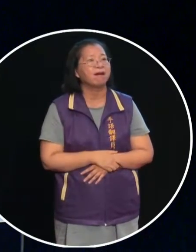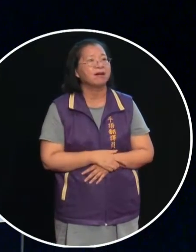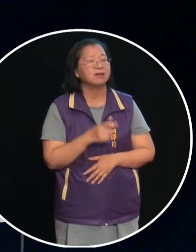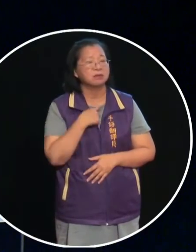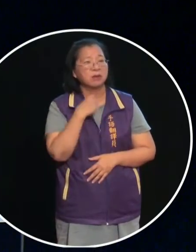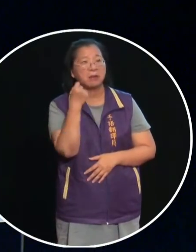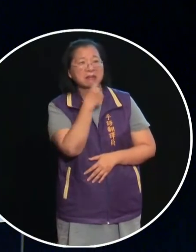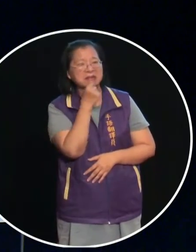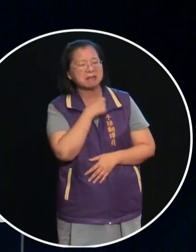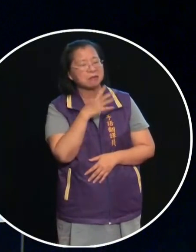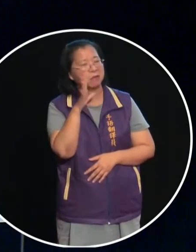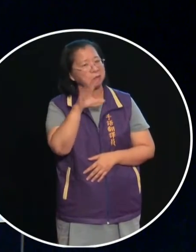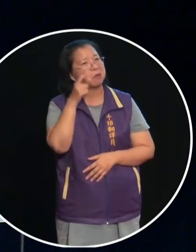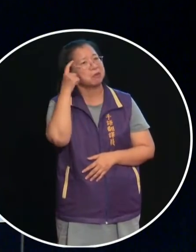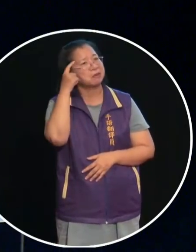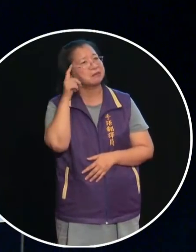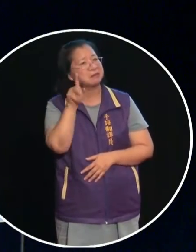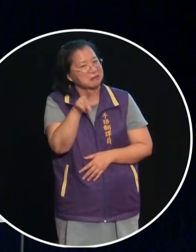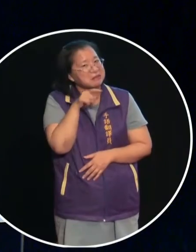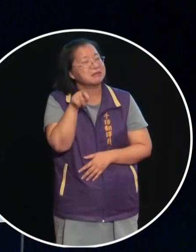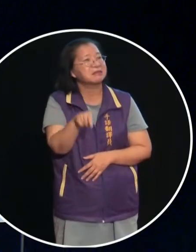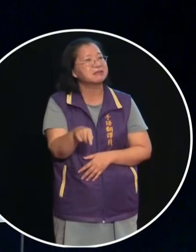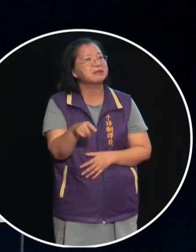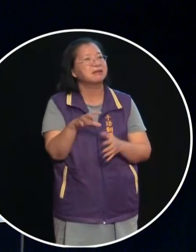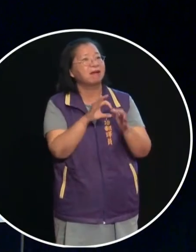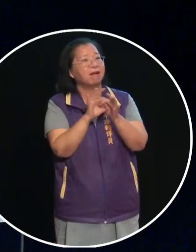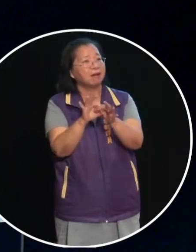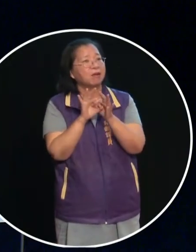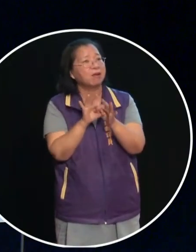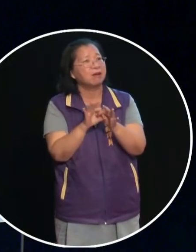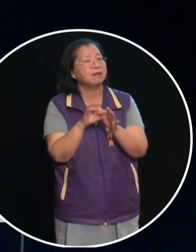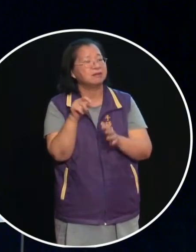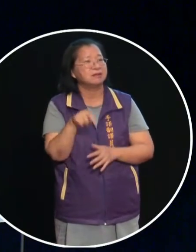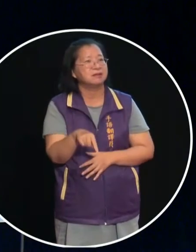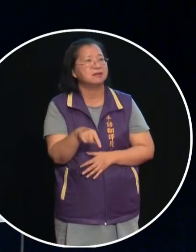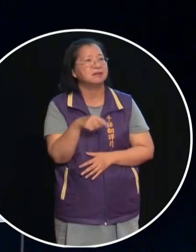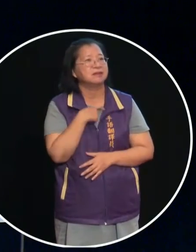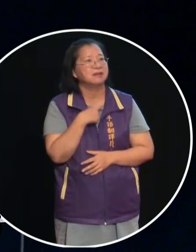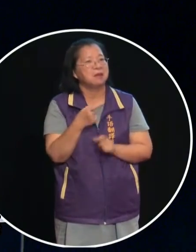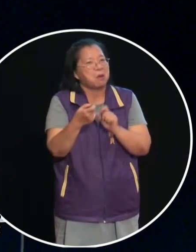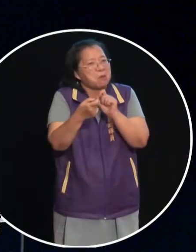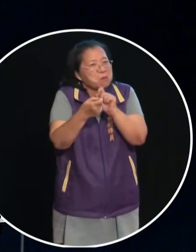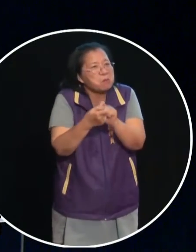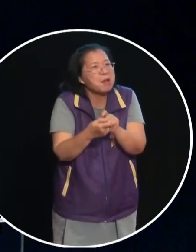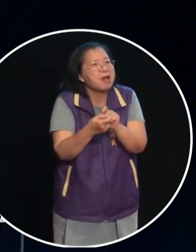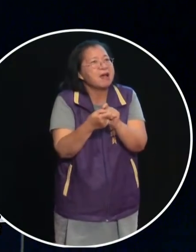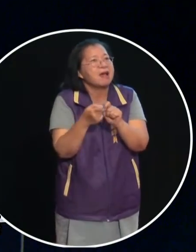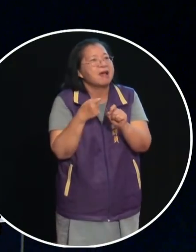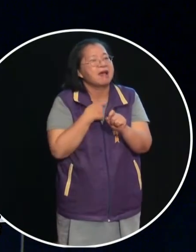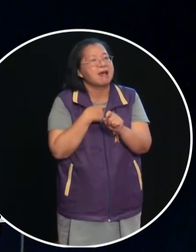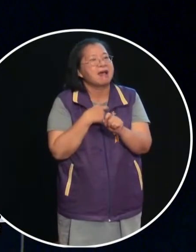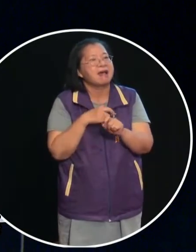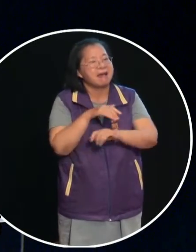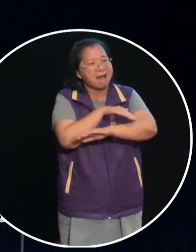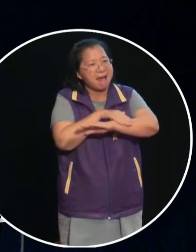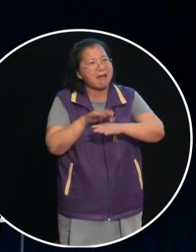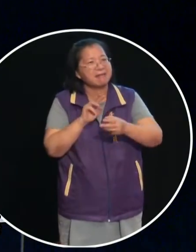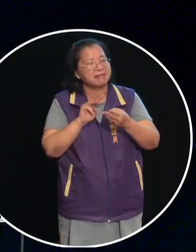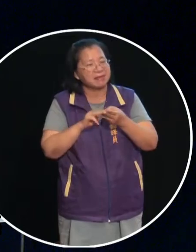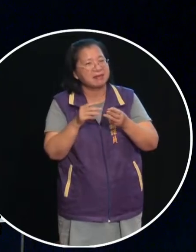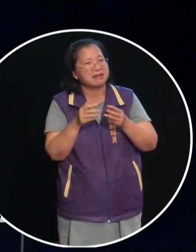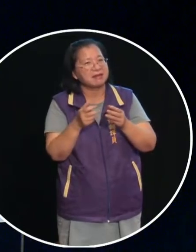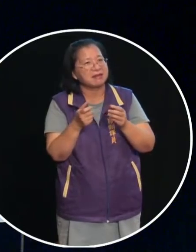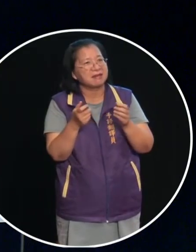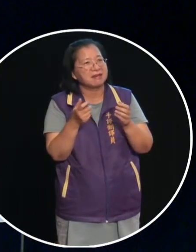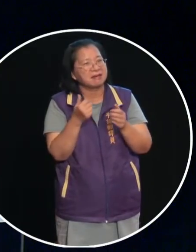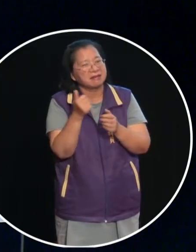台湾也有人想要透过这个关系，然后看是不是能够拉近关系跟这个岸田先生，类似这样子